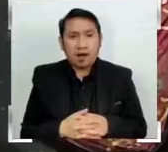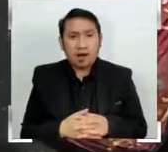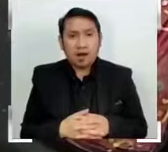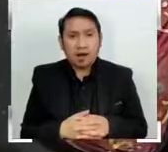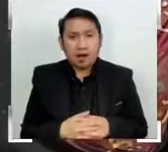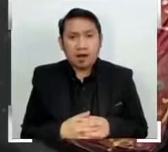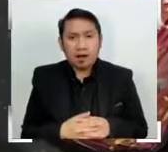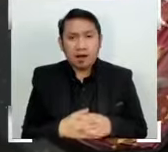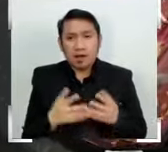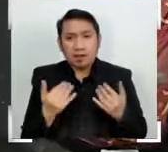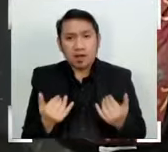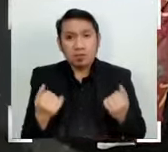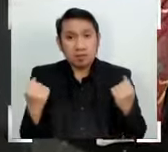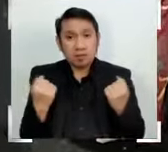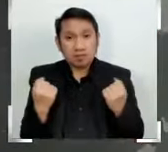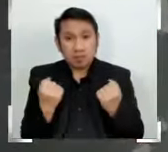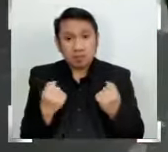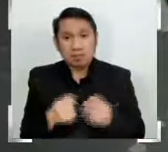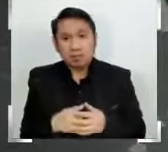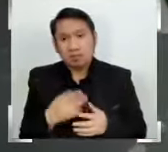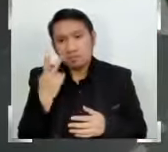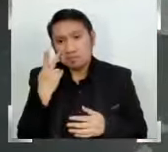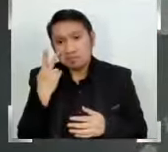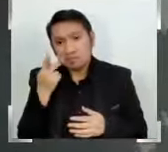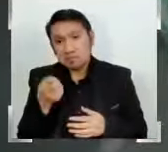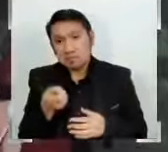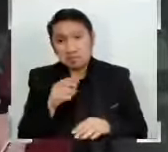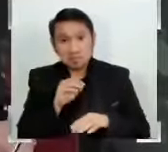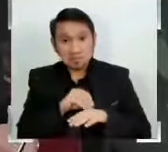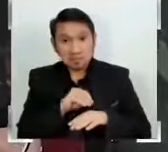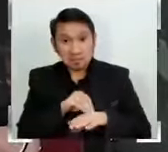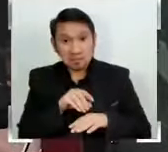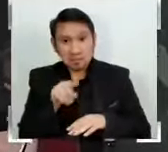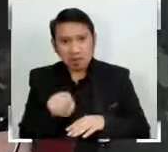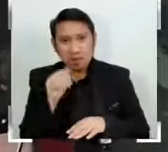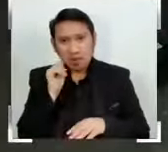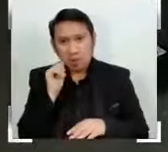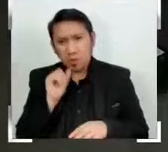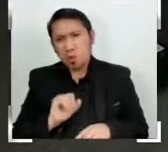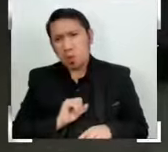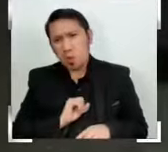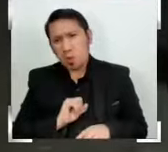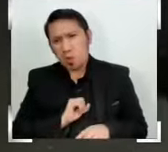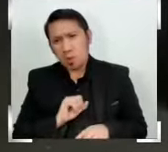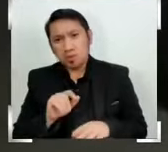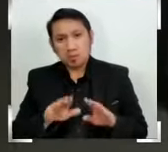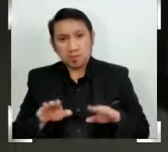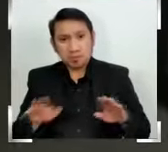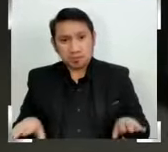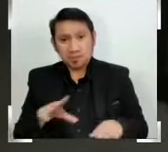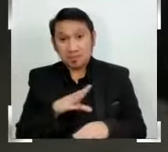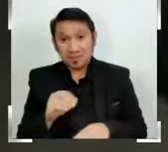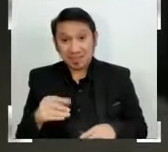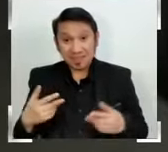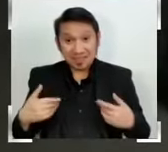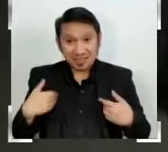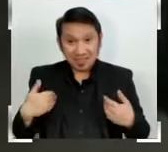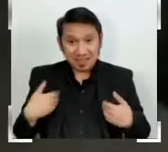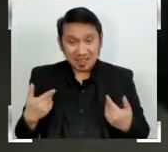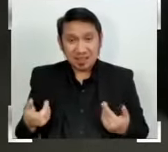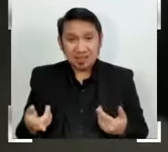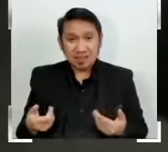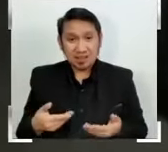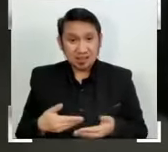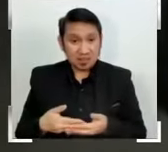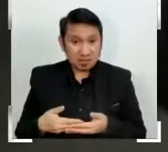Ngayong malamig ang panahon, pansin ng vendor na si Stella Almelor, panay ang ubo ng kanyang mga apo. Pati ang pinakabunso niyang apo na 4 na buwang gulang lang